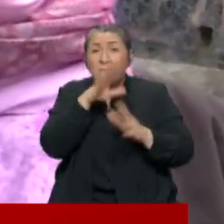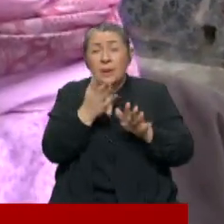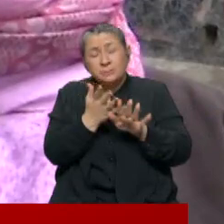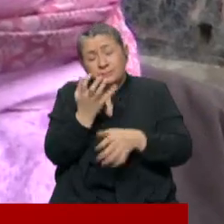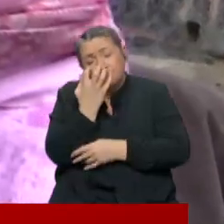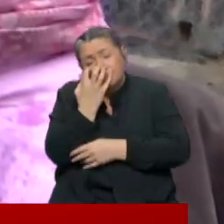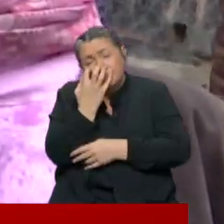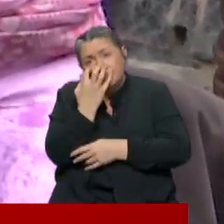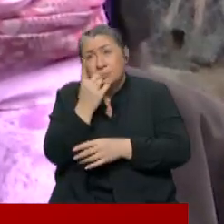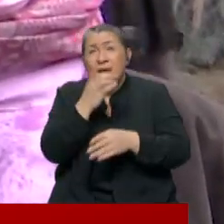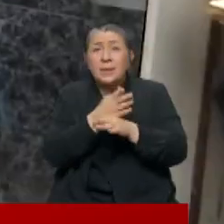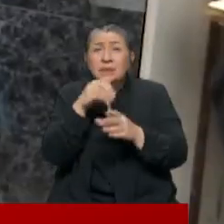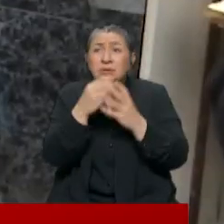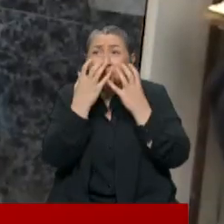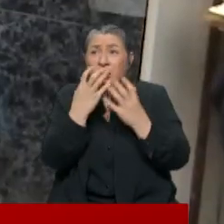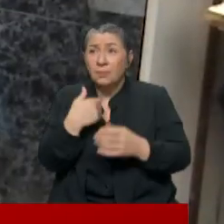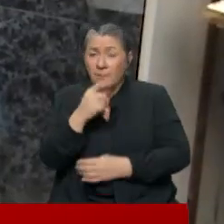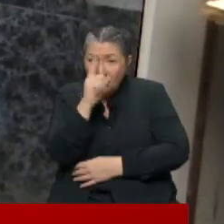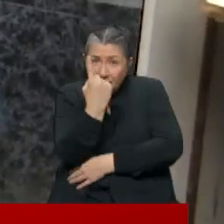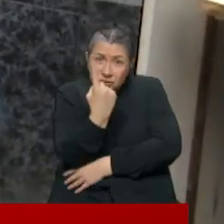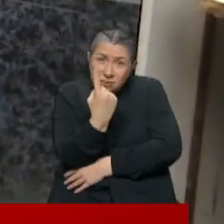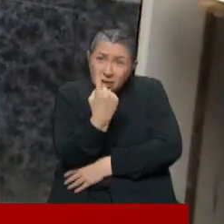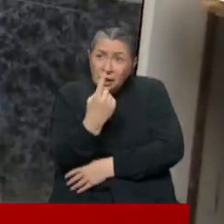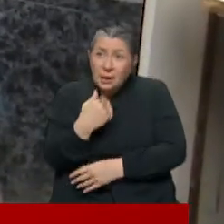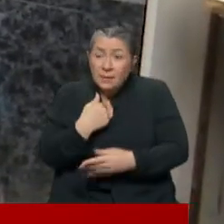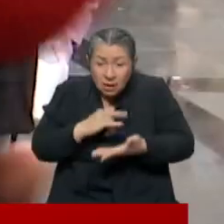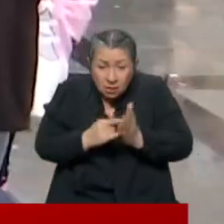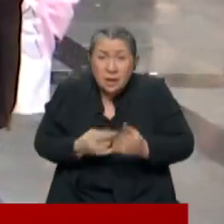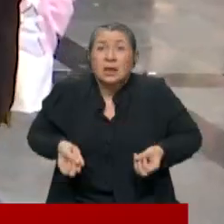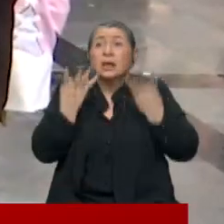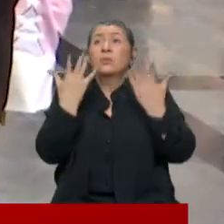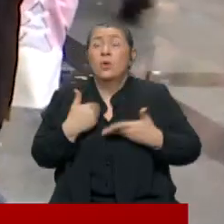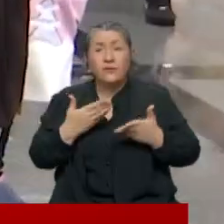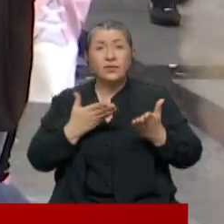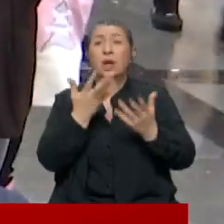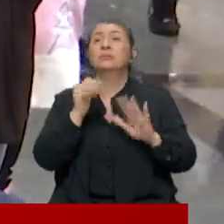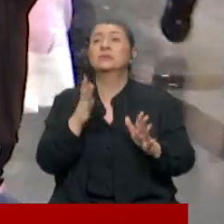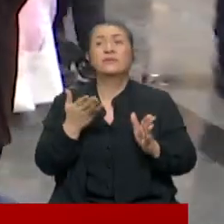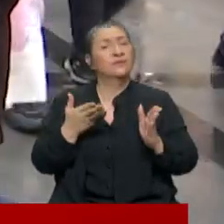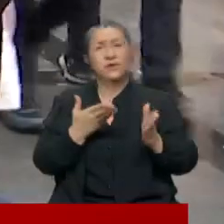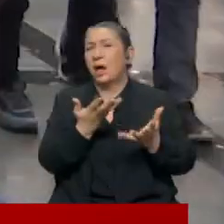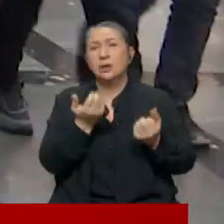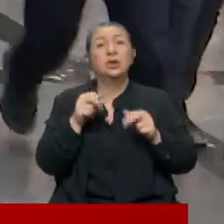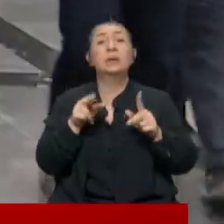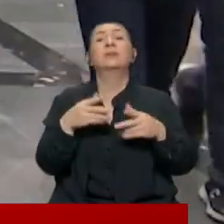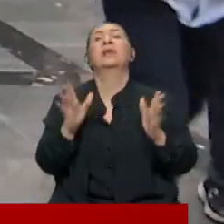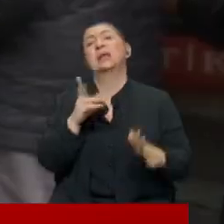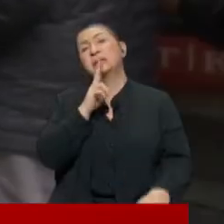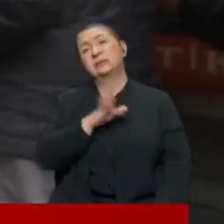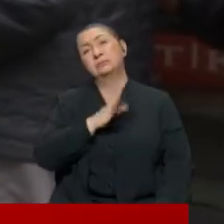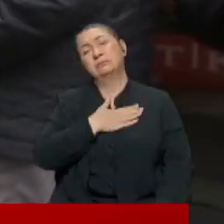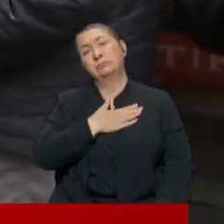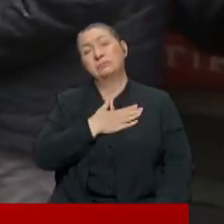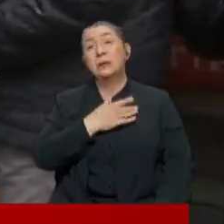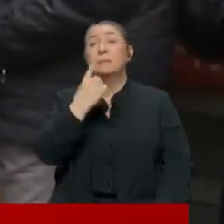o kuyruklarda bir ekmek için. Bir başımayım, bir başıma ben geçinemiyorum. Fırından almaz mısınız? Fırında alınacak gibi mi kızım benim?